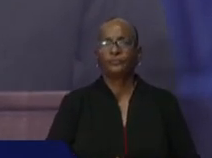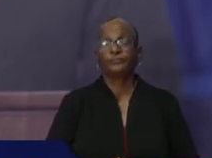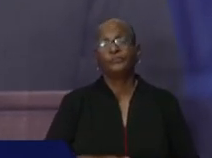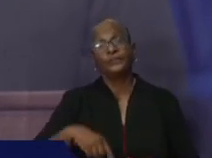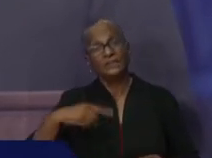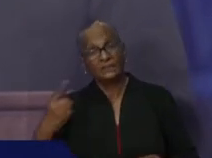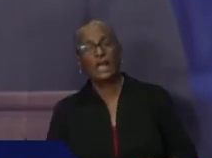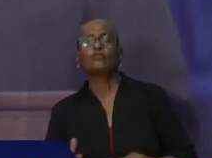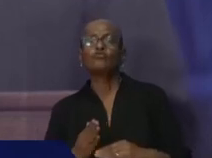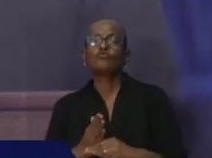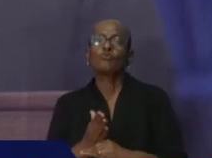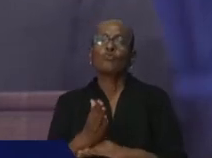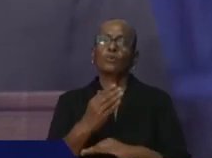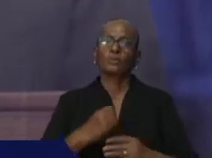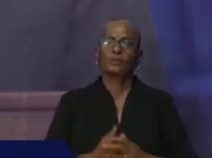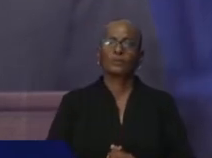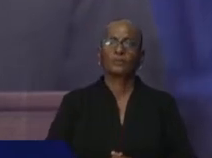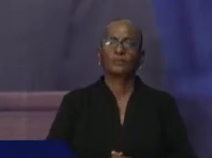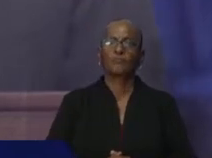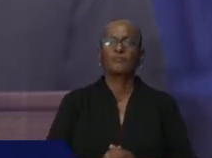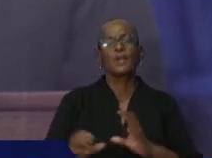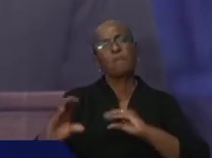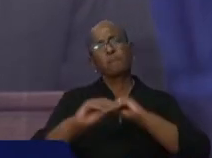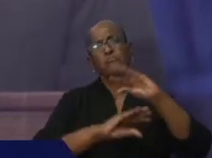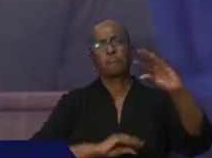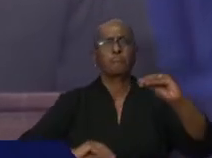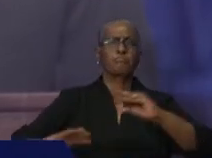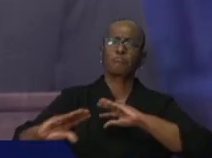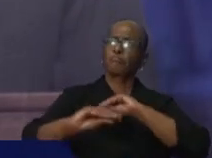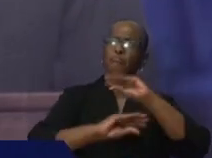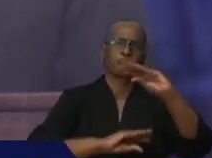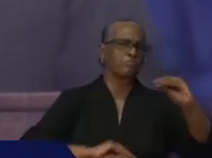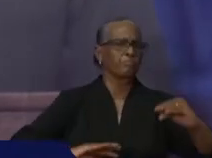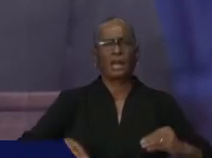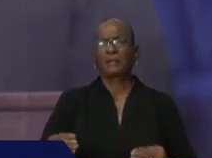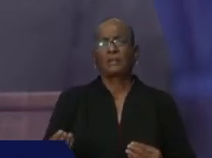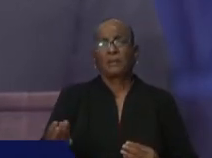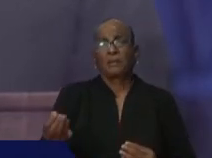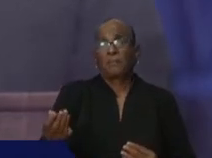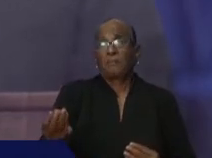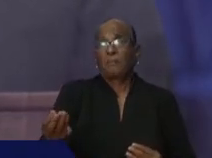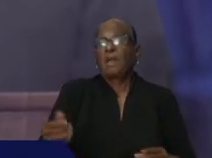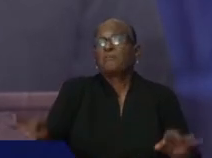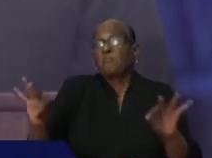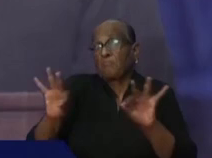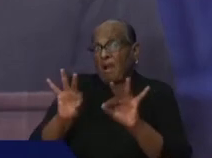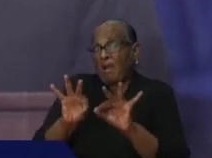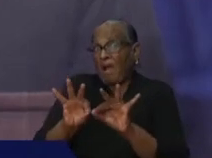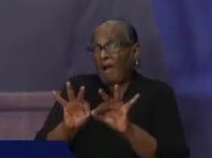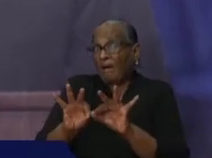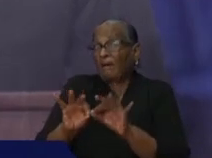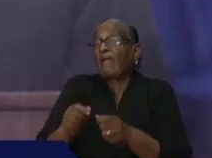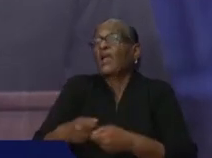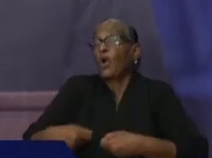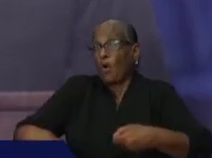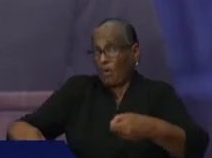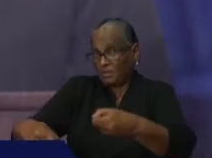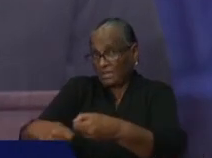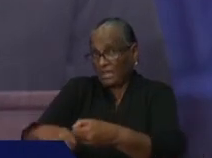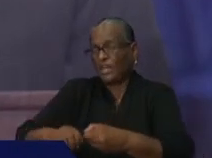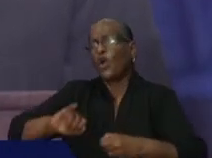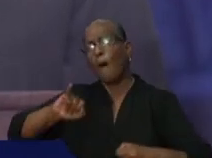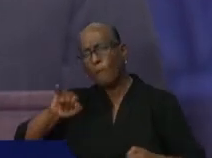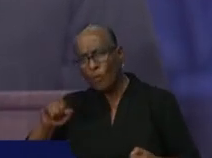Daarnaast gaan we door met het voeren van gesprekken met potentiële financierders om goedkoop kapitaal, fresh capital, aan te trekken